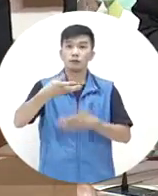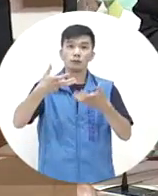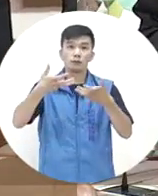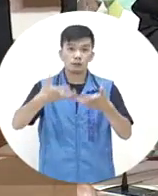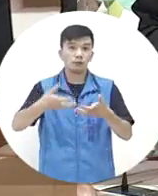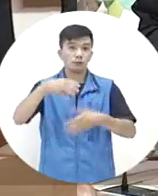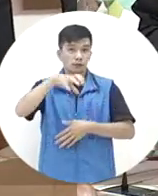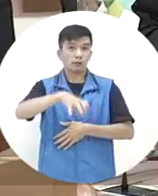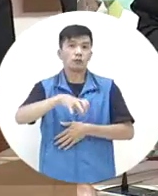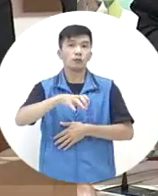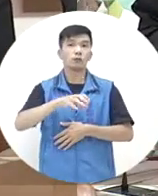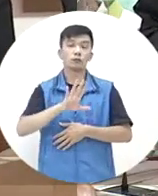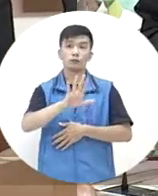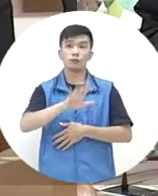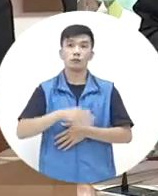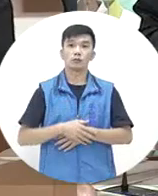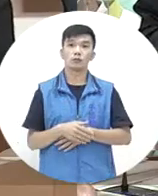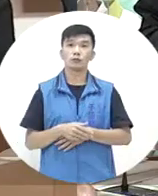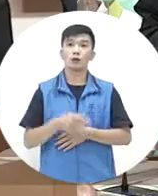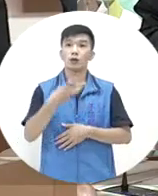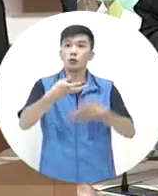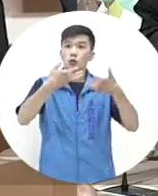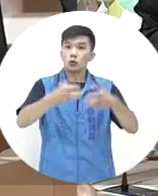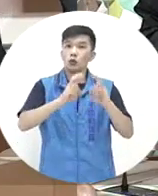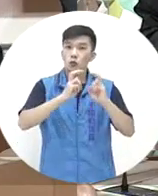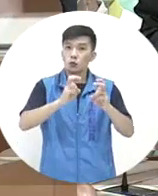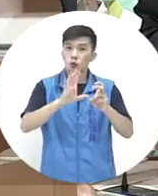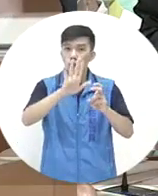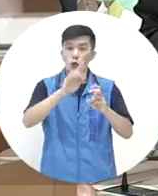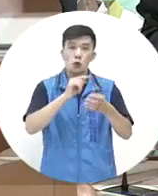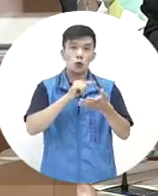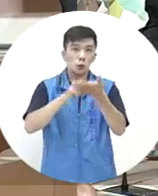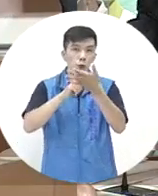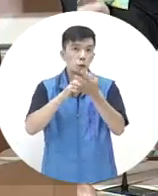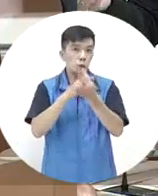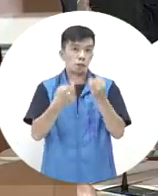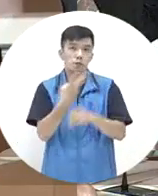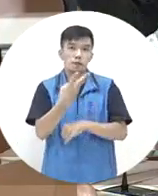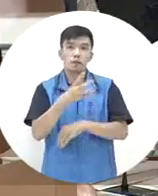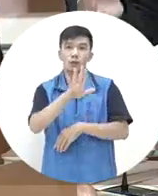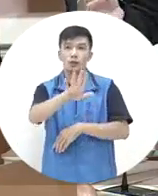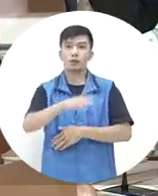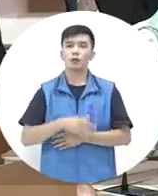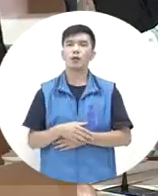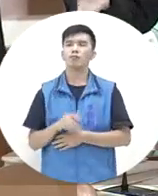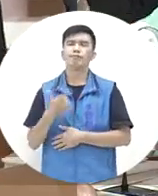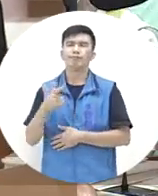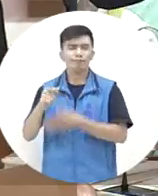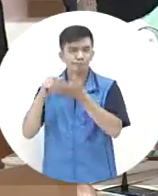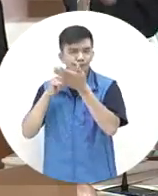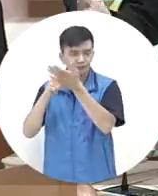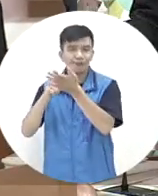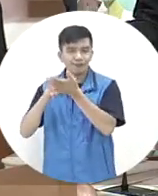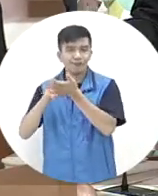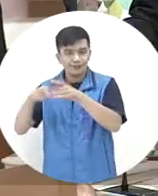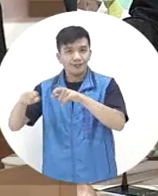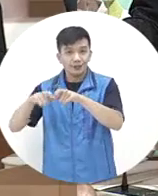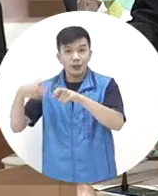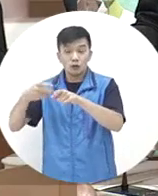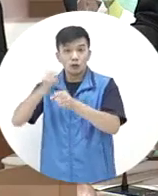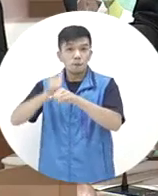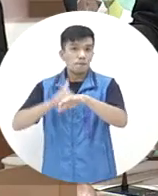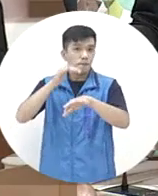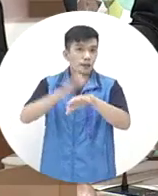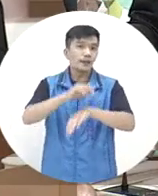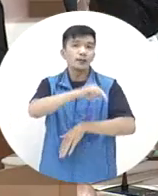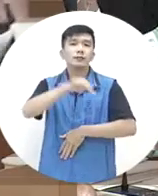站，哦，三重站这边也有两件的 TOD 送进来申请。 对，没有，那、送计划跟具体已经有实现的在